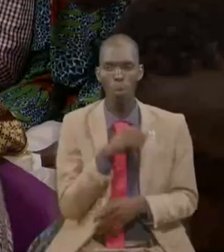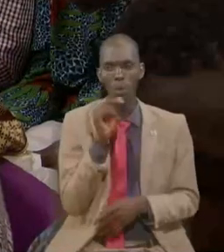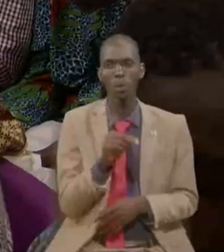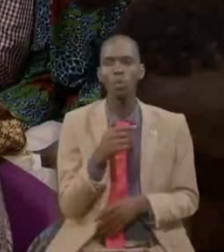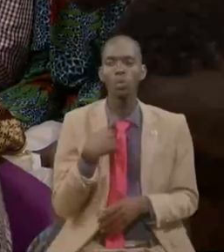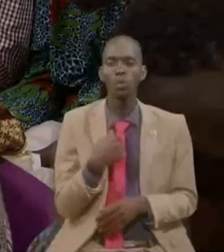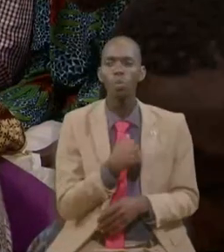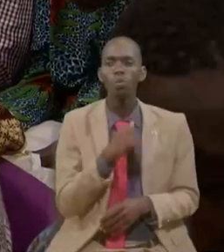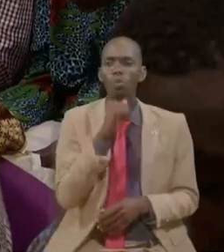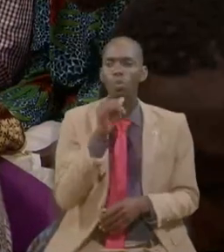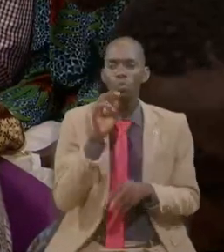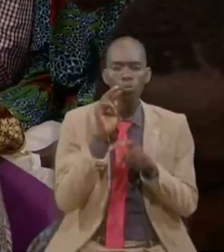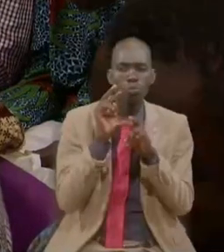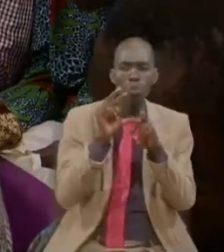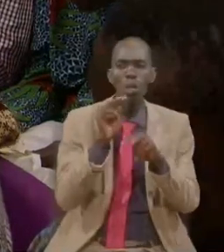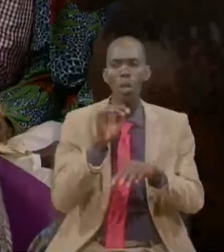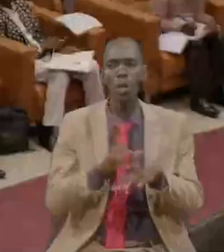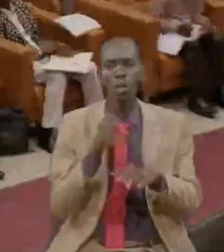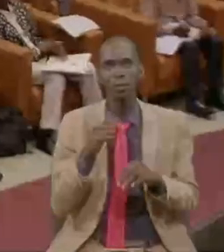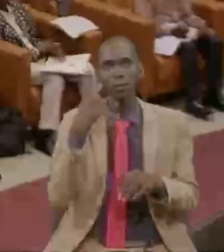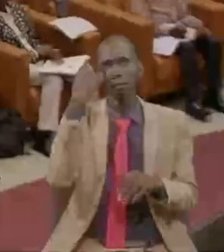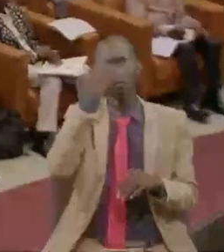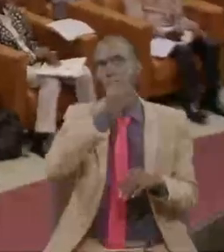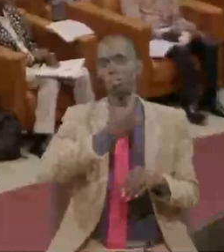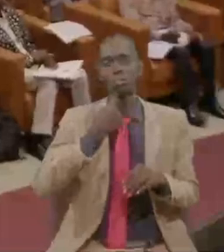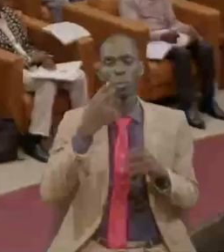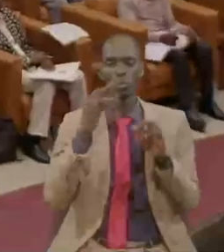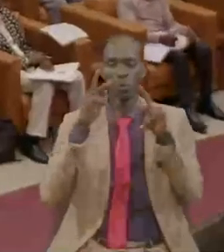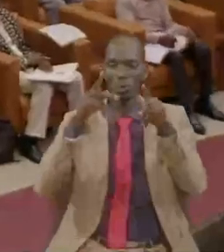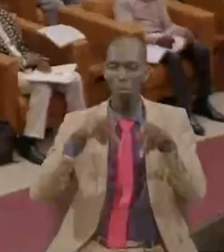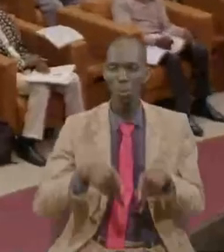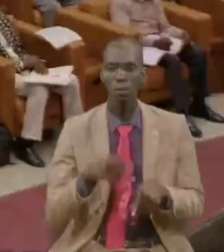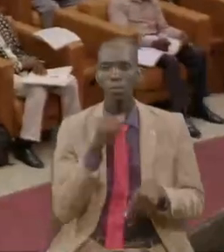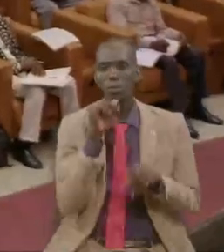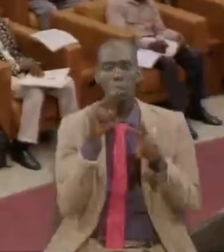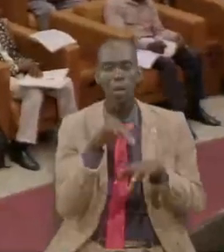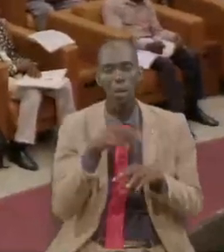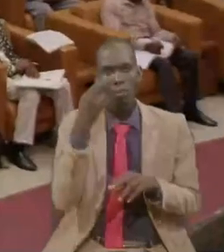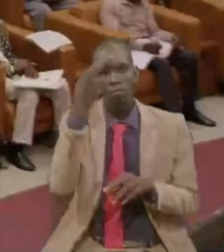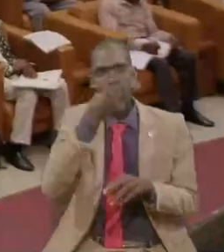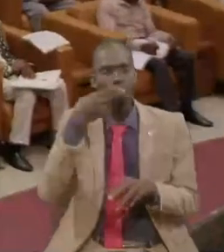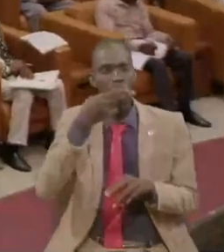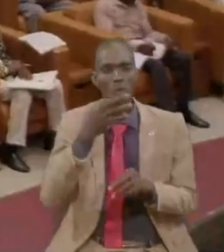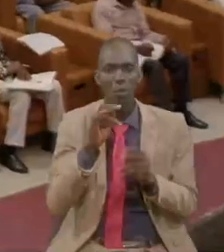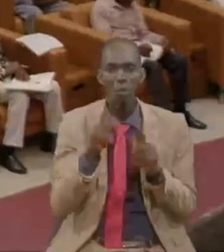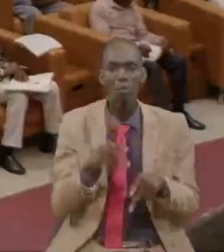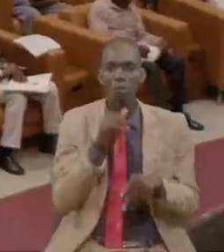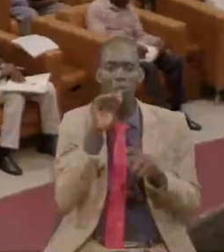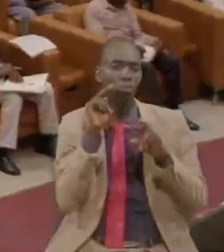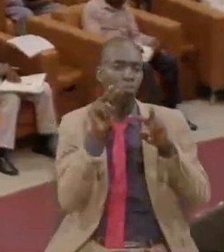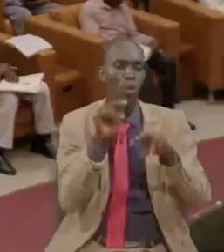cherche. On ne cherche pas le visage des gens. On ne cherche pas la beauté des